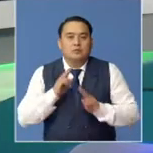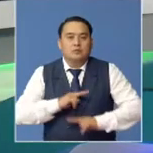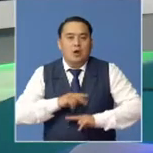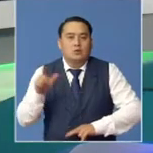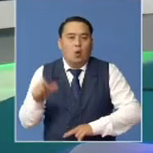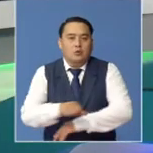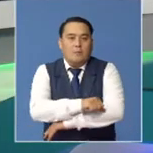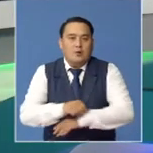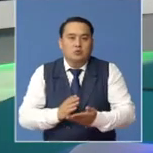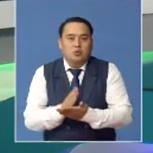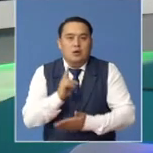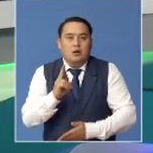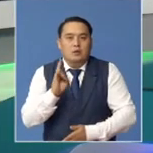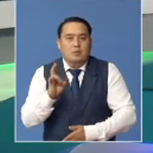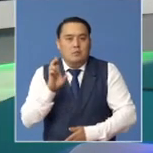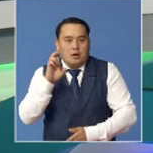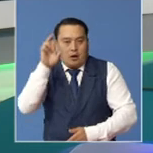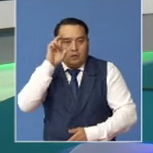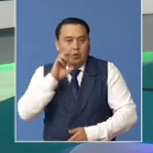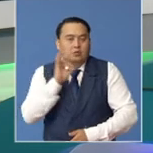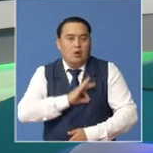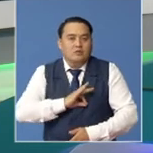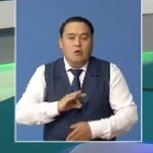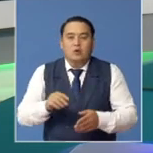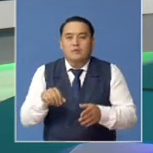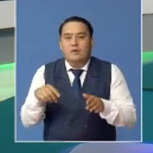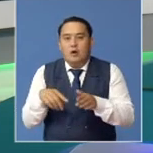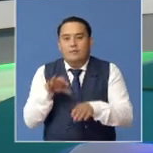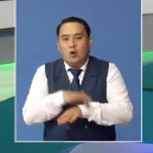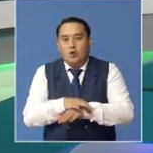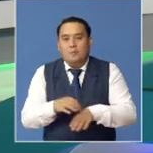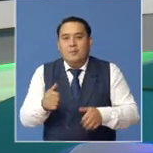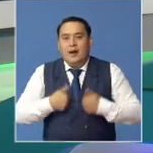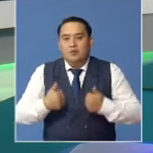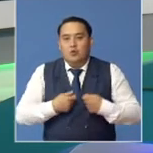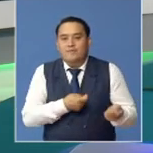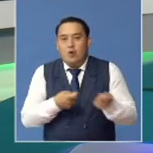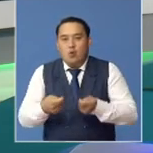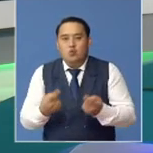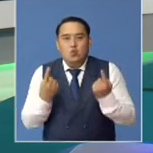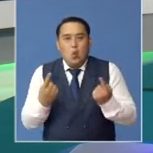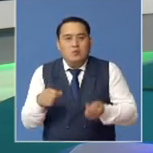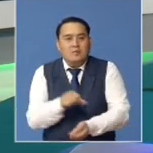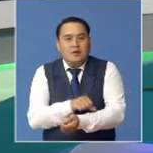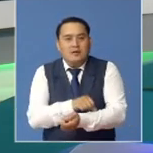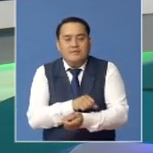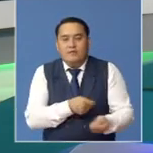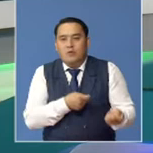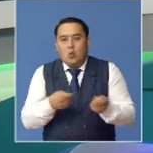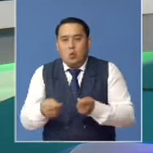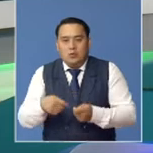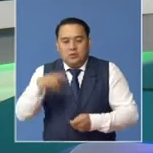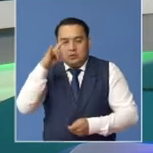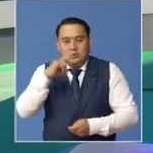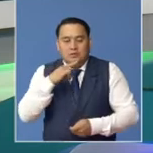Сотрудники пограничной службы КНБ и Комитет государственных доходов предотвратили попытку ввоза в страну крупной партии героина, сообщает